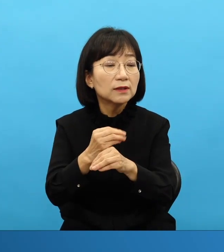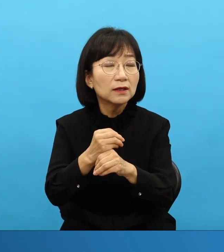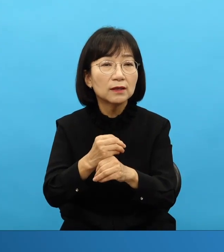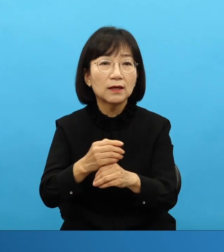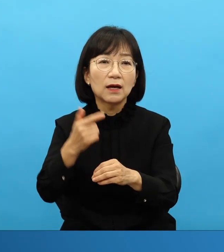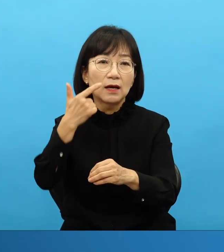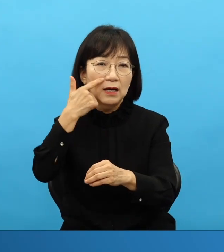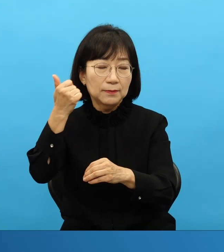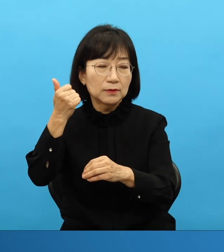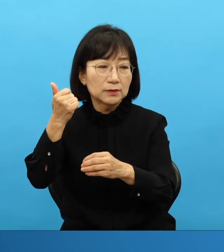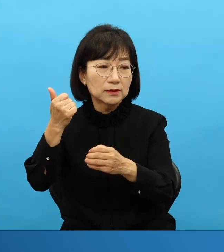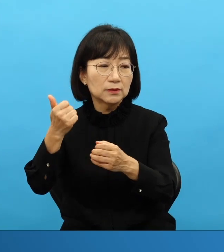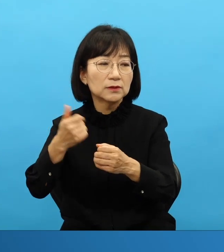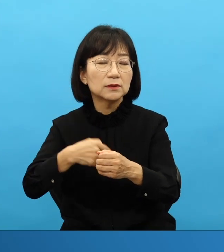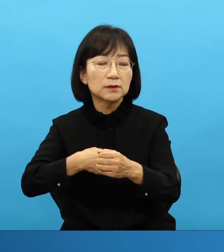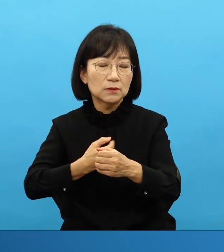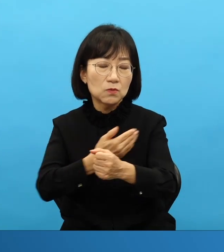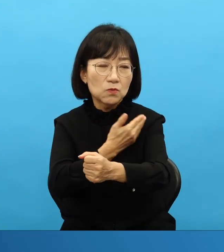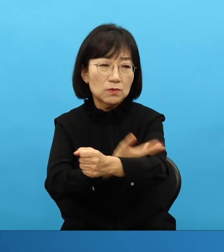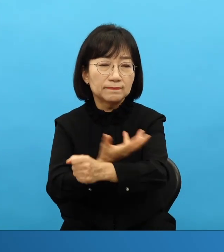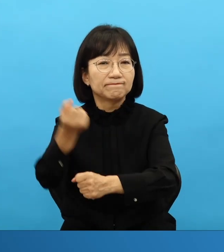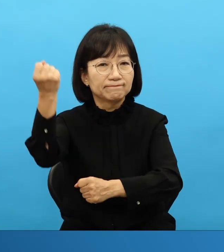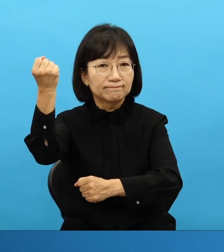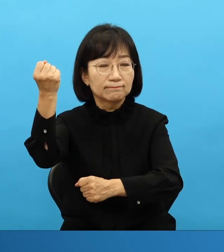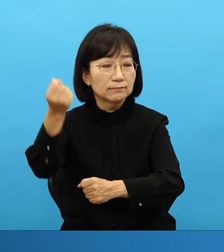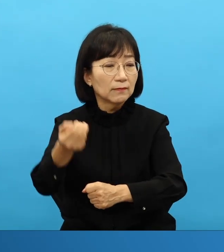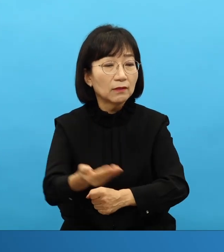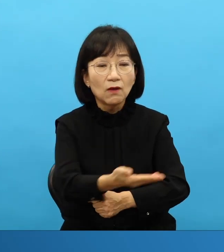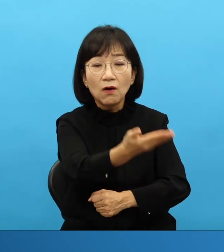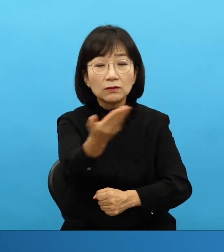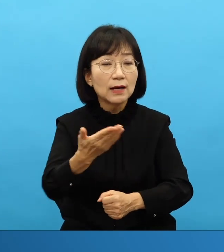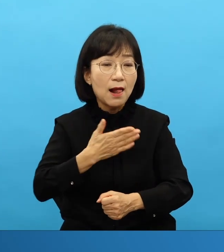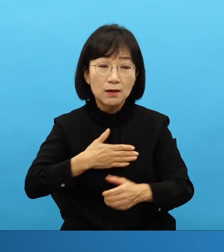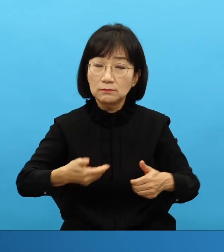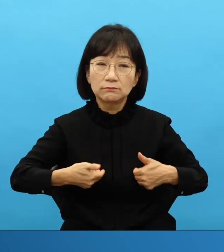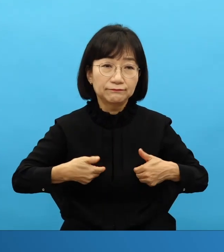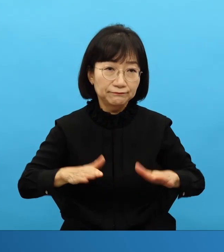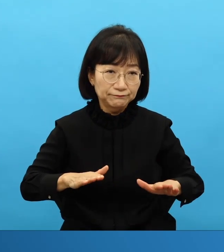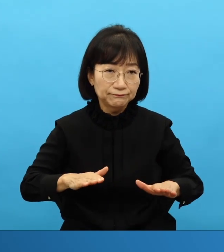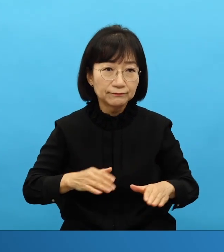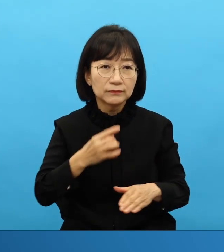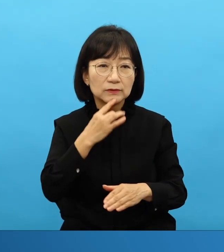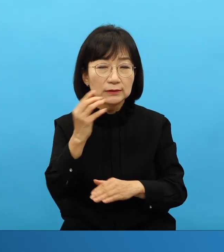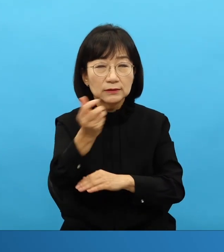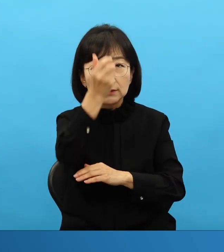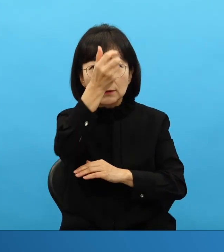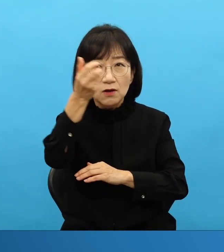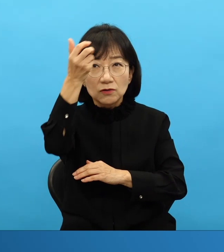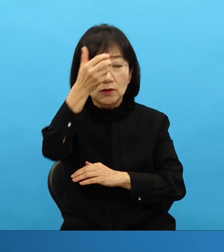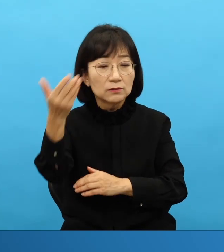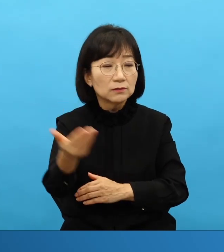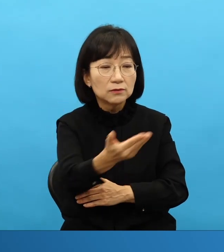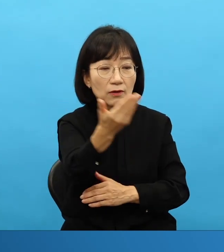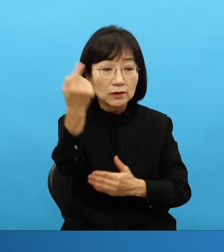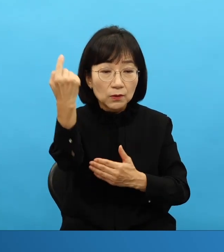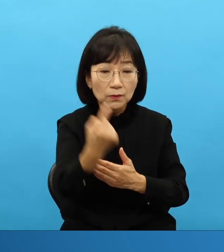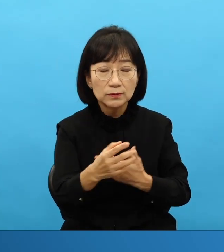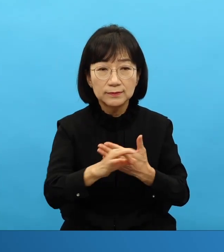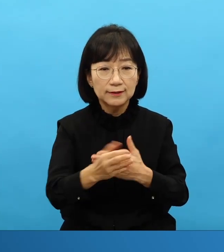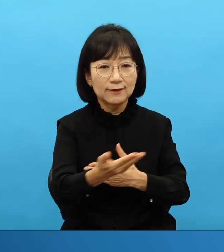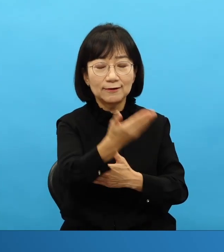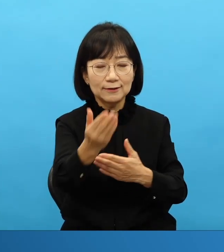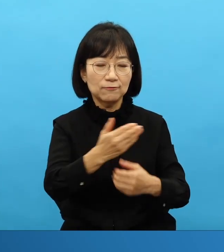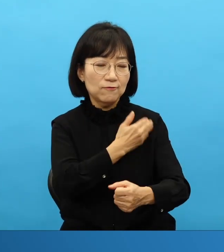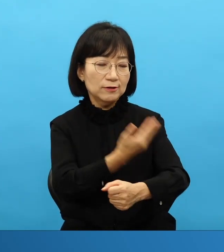아버지께서 자기의 권한에 두셨으니 너희가 알 바 아니요 오직 성령이 너희에게 임하시며